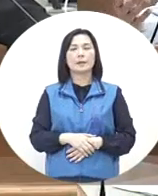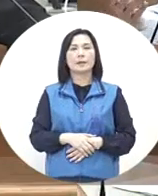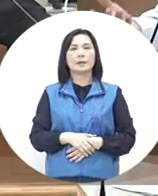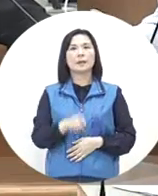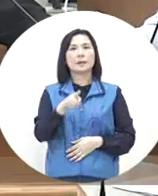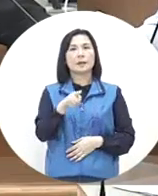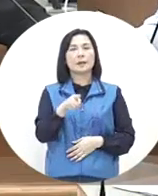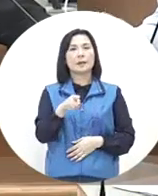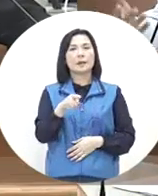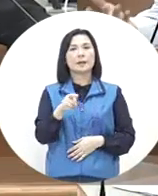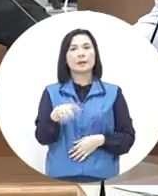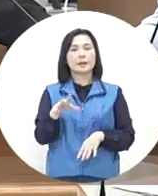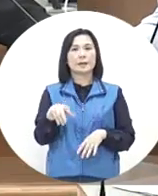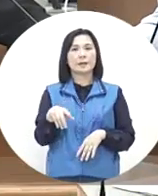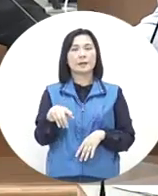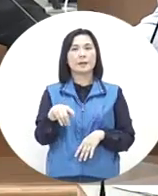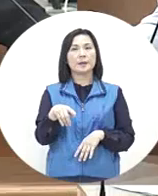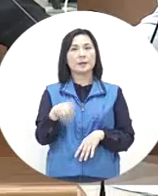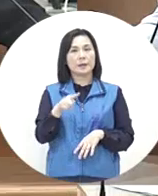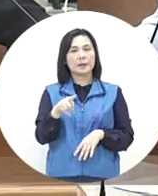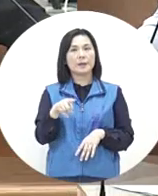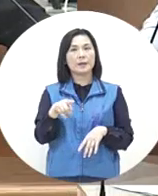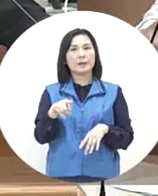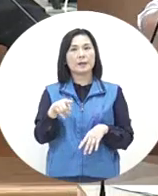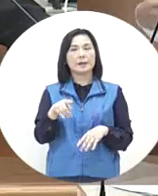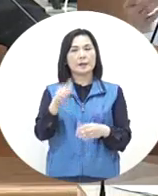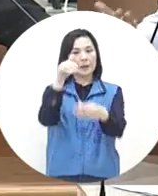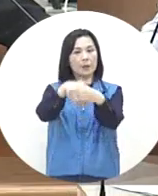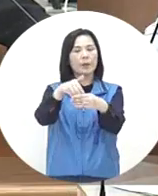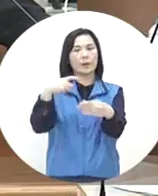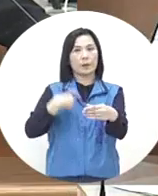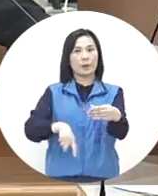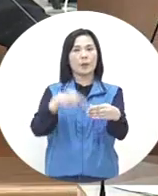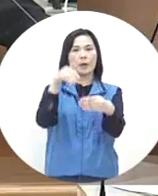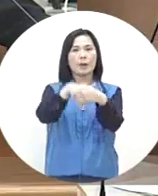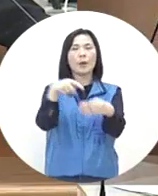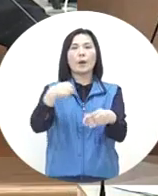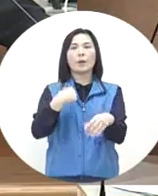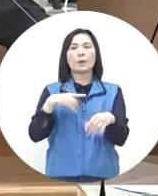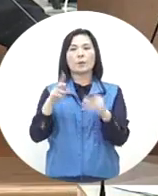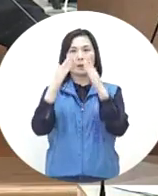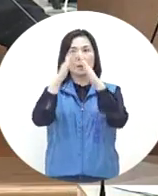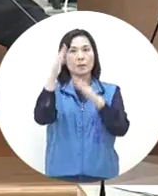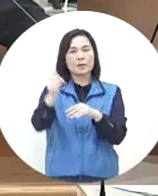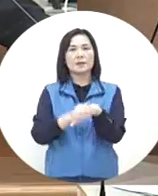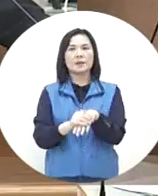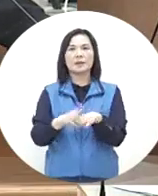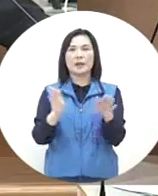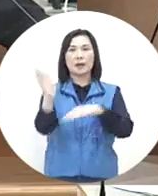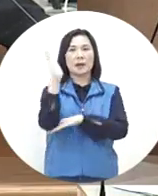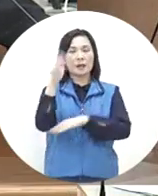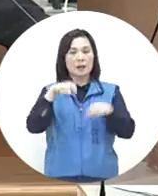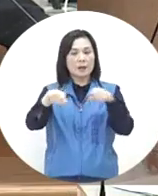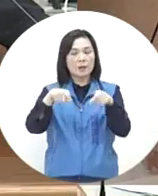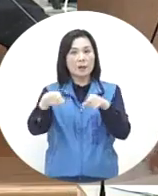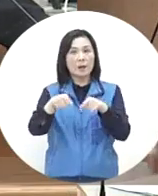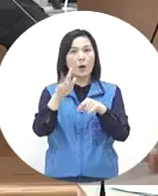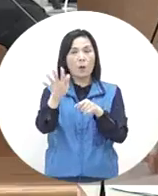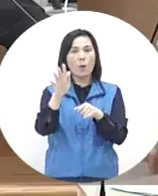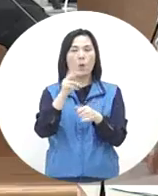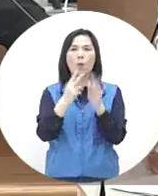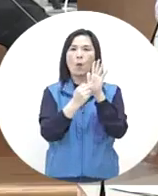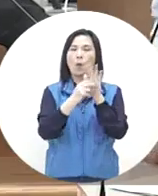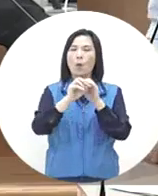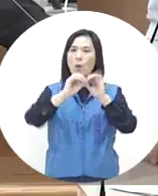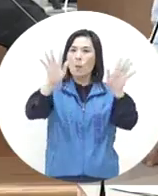始初选的，就是开始选市长的时候，你有推出一些政策。那请问一下，你这些政策都完成了吗？有哪些政策？